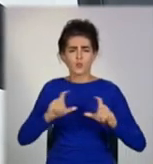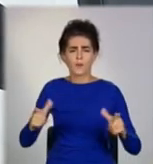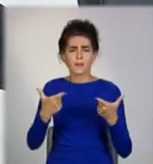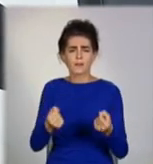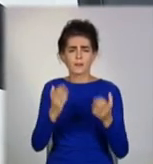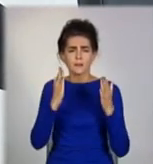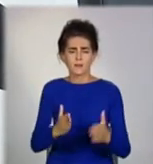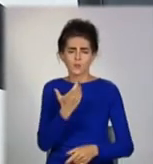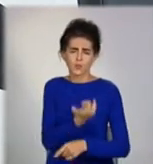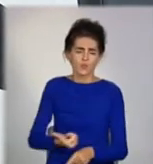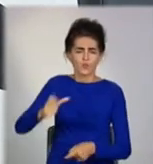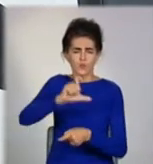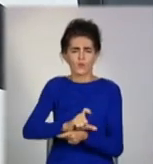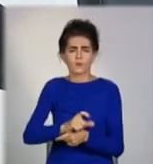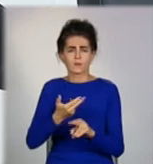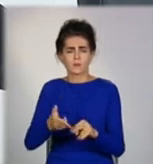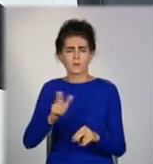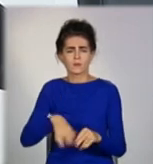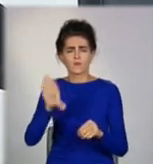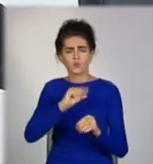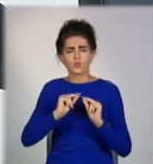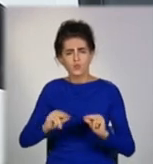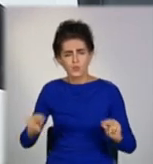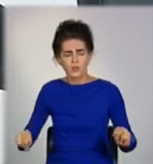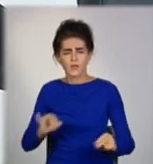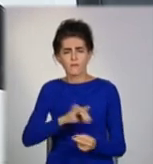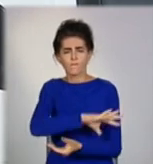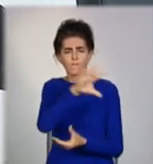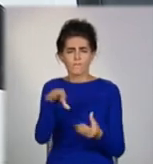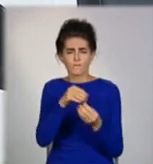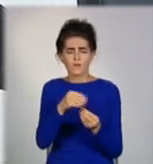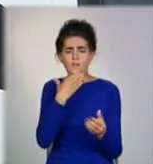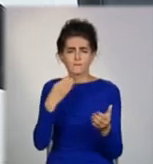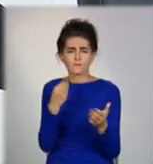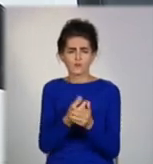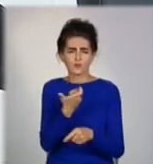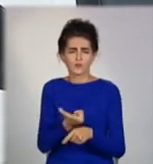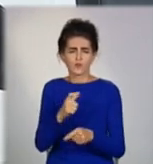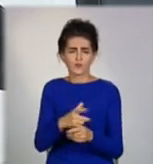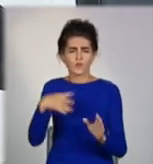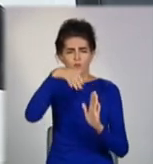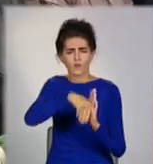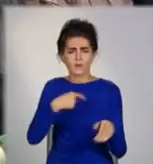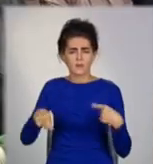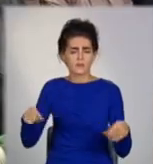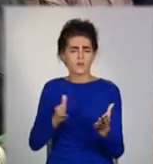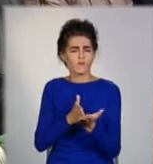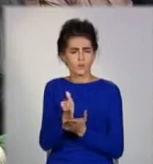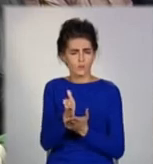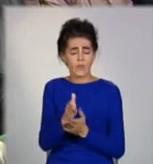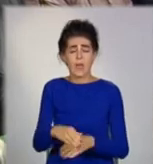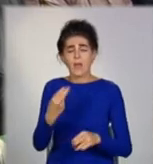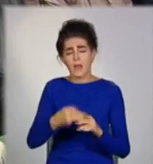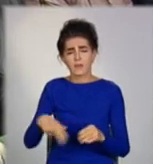є потужнішими за викладацьким складом і взагалі за своєю оснащеністю та інфраструктурою. Тому